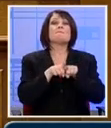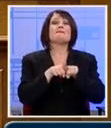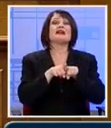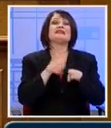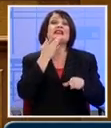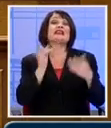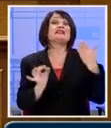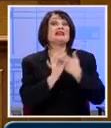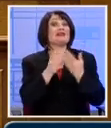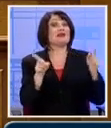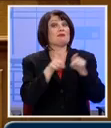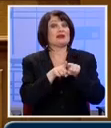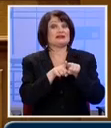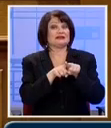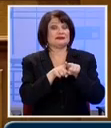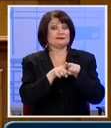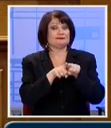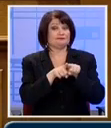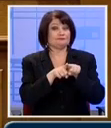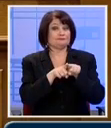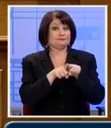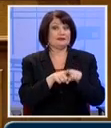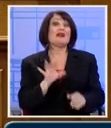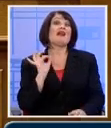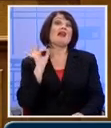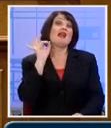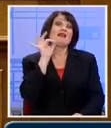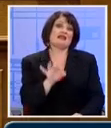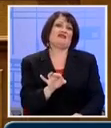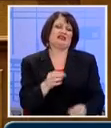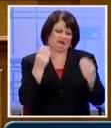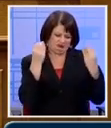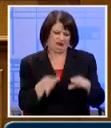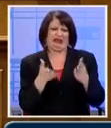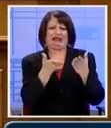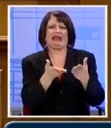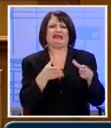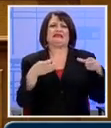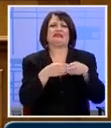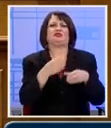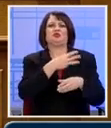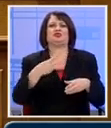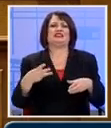με τη Χρυσή Αυγή. Εκεί το φτάσατε. Εκεί καταντήσατε το κόμμα σας.